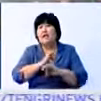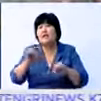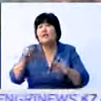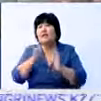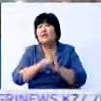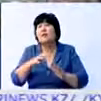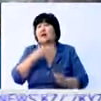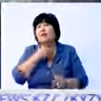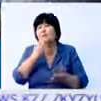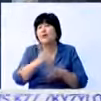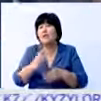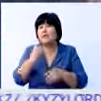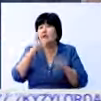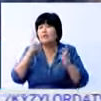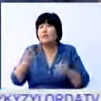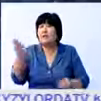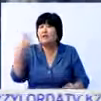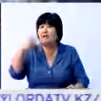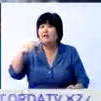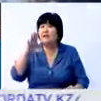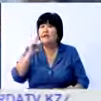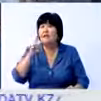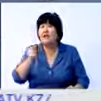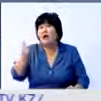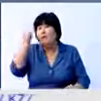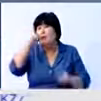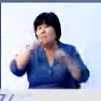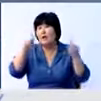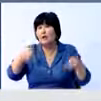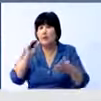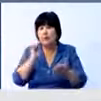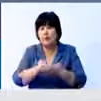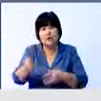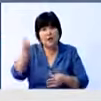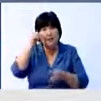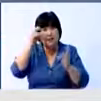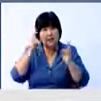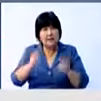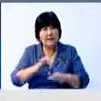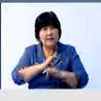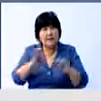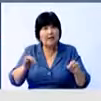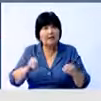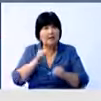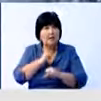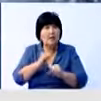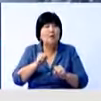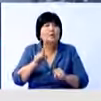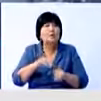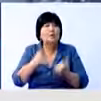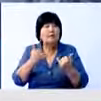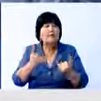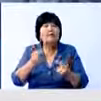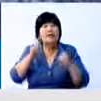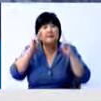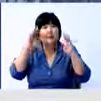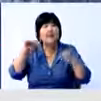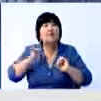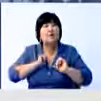Семее стали еще одним бедствием 20 века. Мемориальная доска установлена в память о жертвах ядерного молоха, чтобы воздать славу